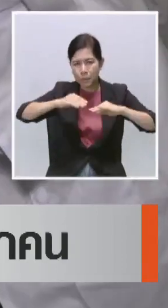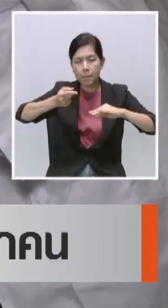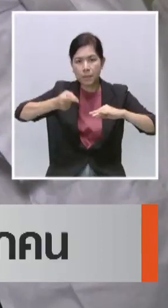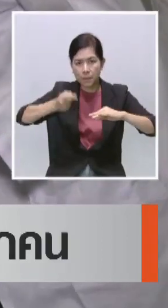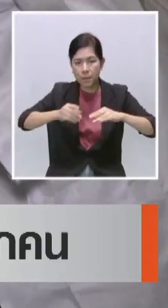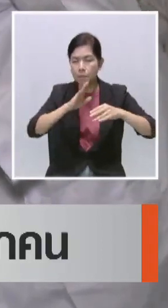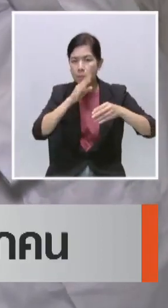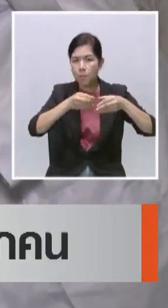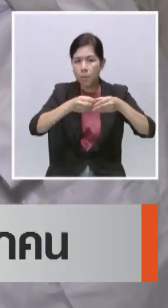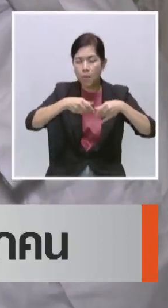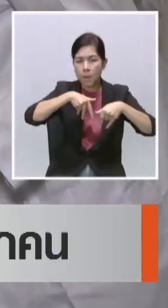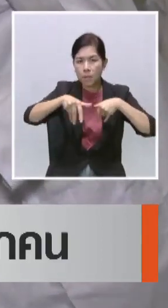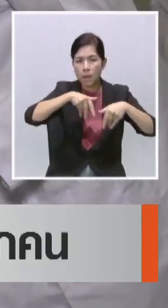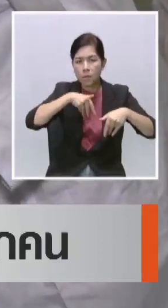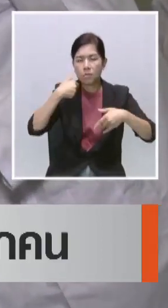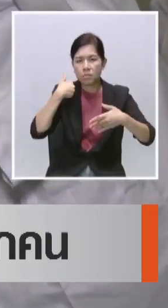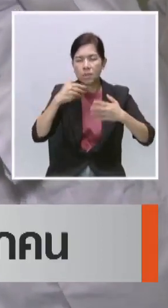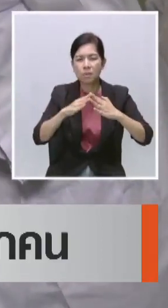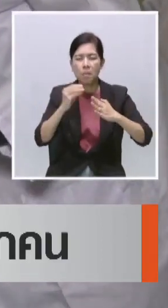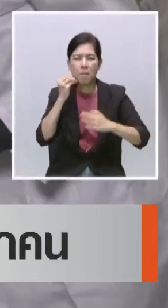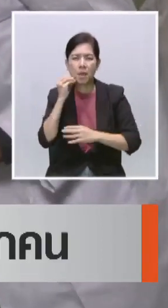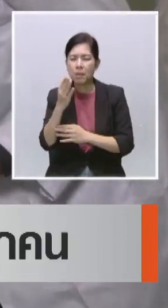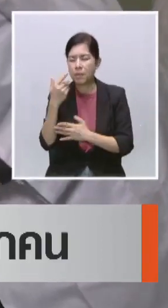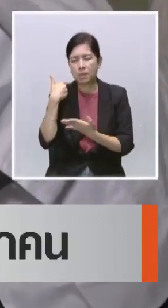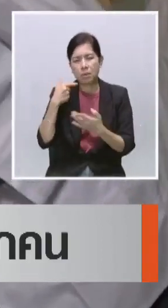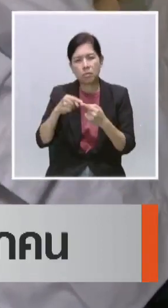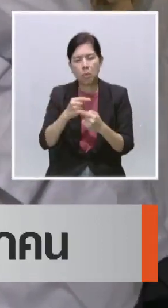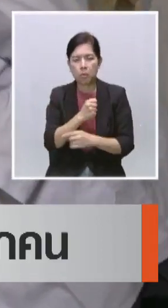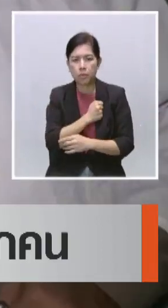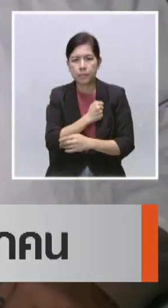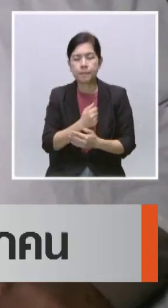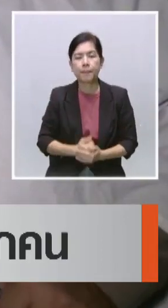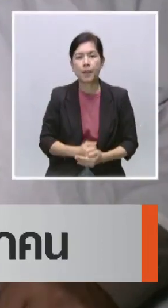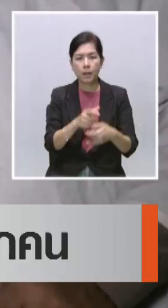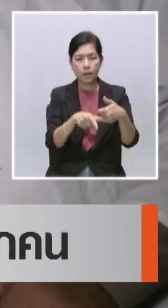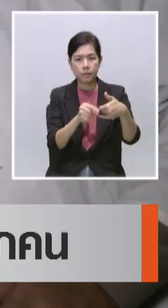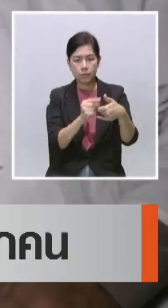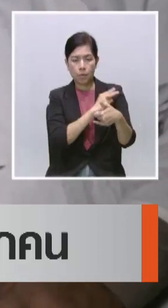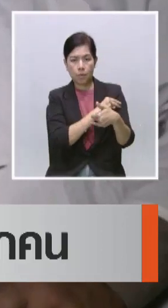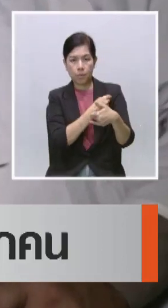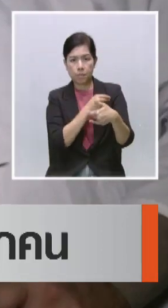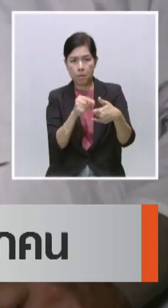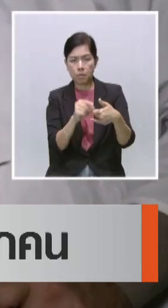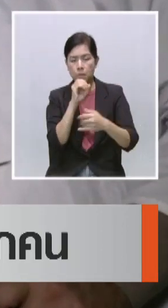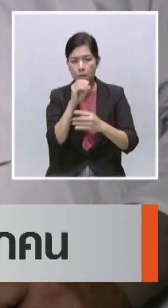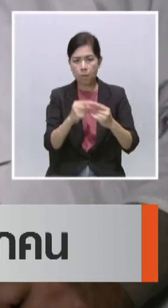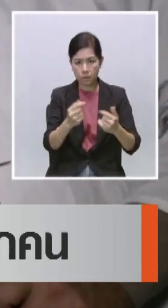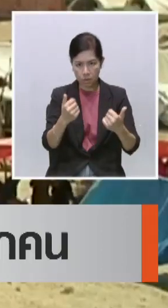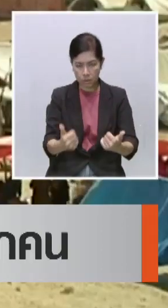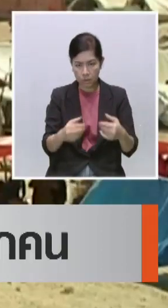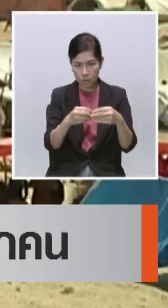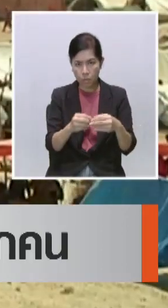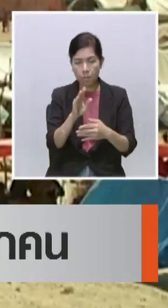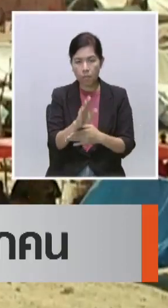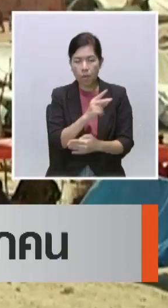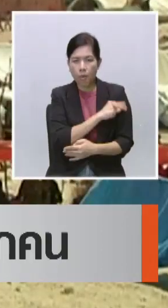ที่อยู่อาศัยก็จำเป็นต้องอยู่อย่างไม่มีทางเลือกด้านนายแพทย์คาลิดโคซาแพทย์อาวุโสระบุว่าขณะนี้บุคลากรทาง